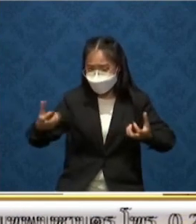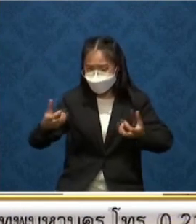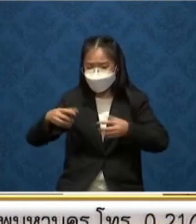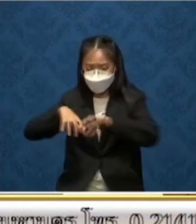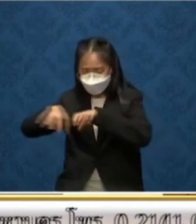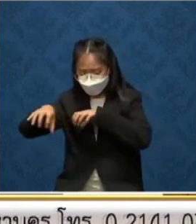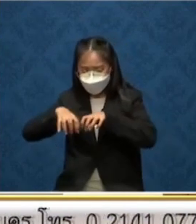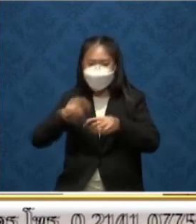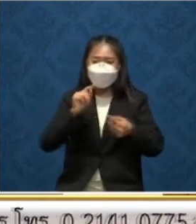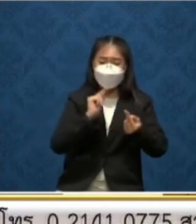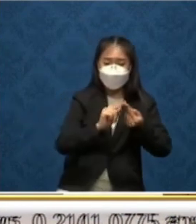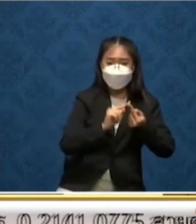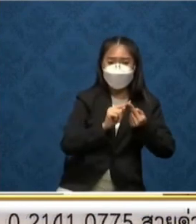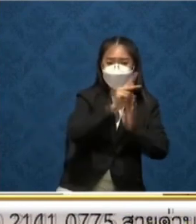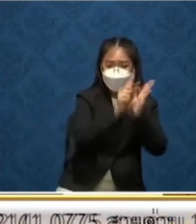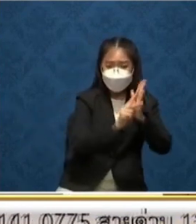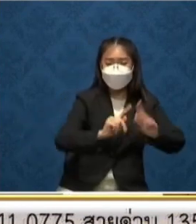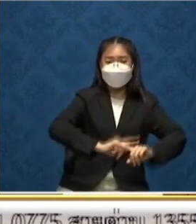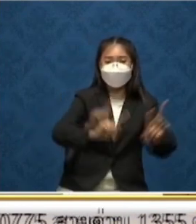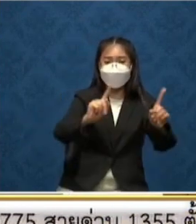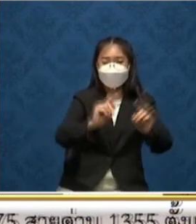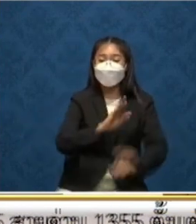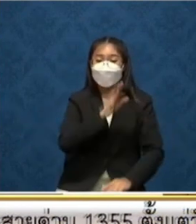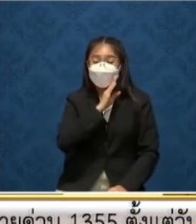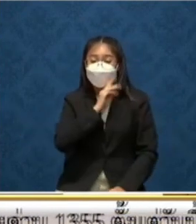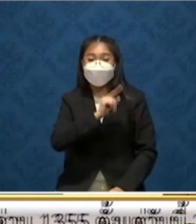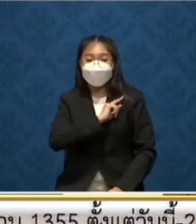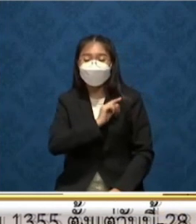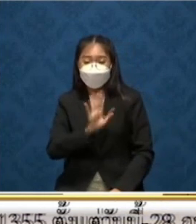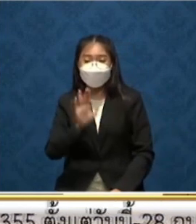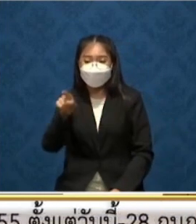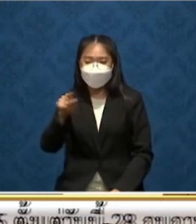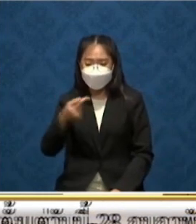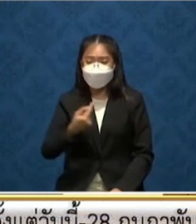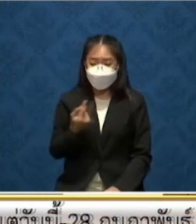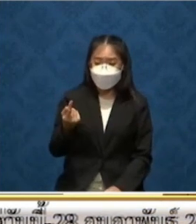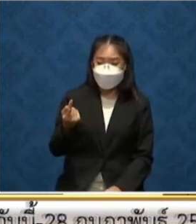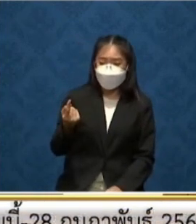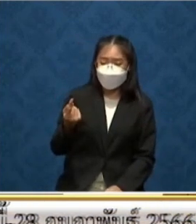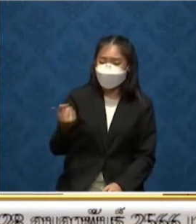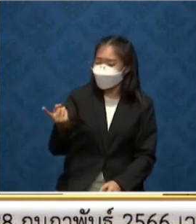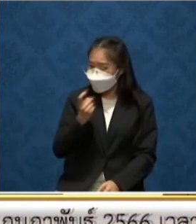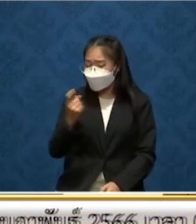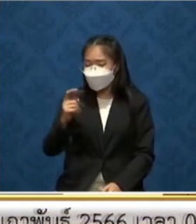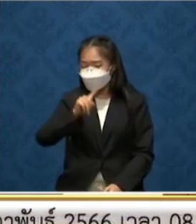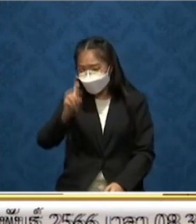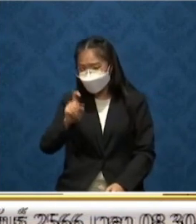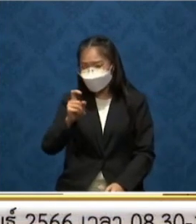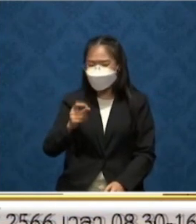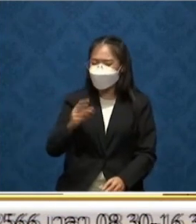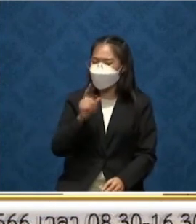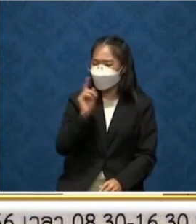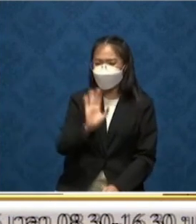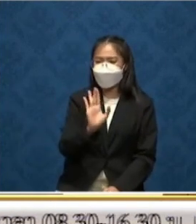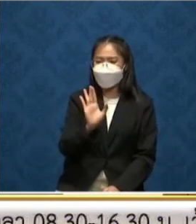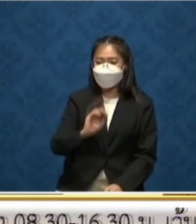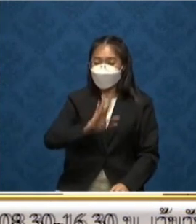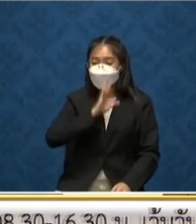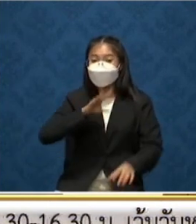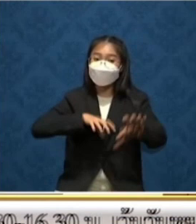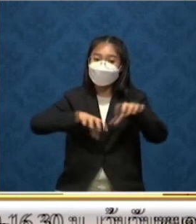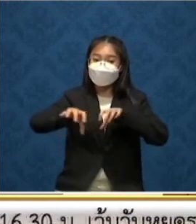เสียชีวิตโดยดอมดวงเพชรเพิ่งเดินตามความฝันก้าวแรกของตัวเองสู่การเป็นนักฟุตบอลอาชีพได้ส